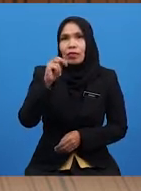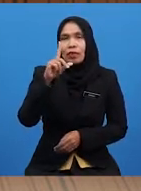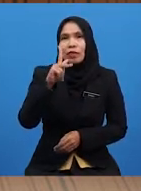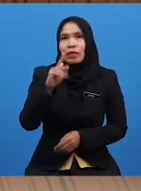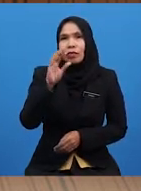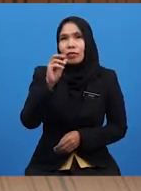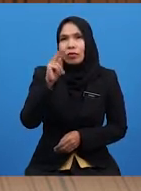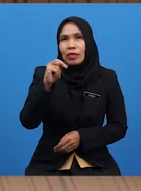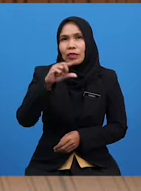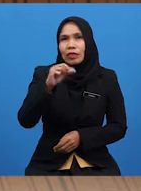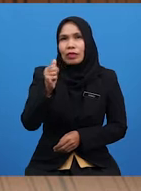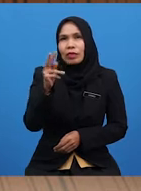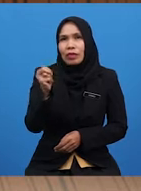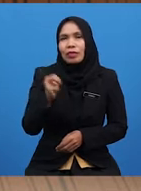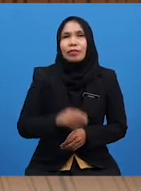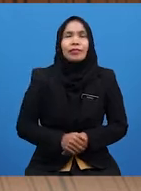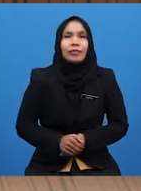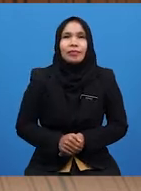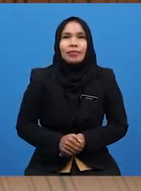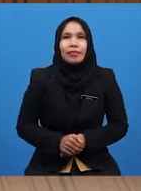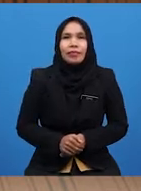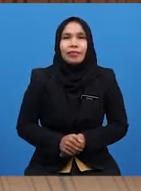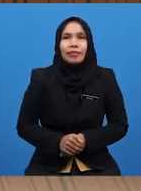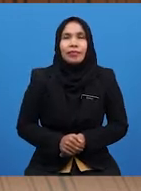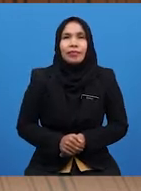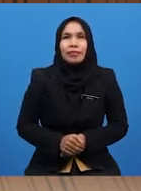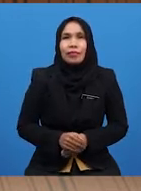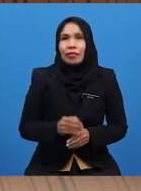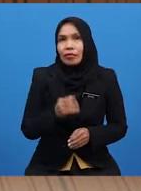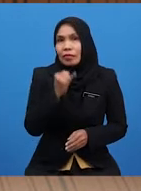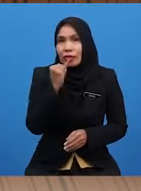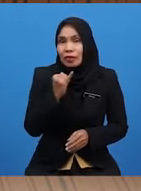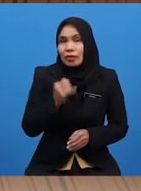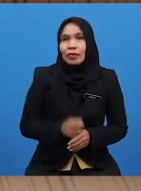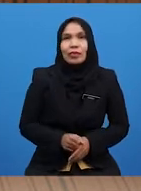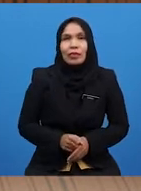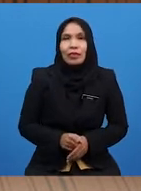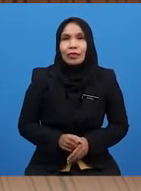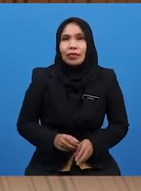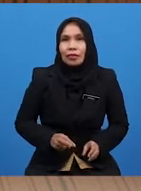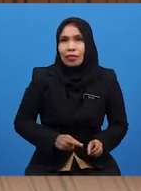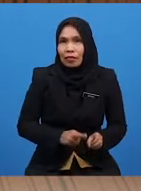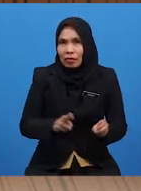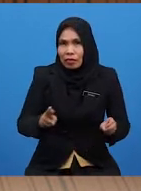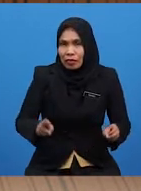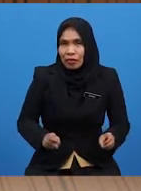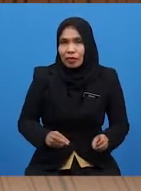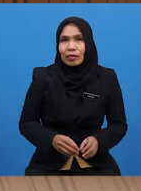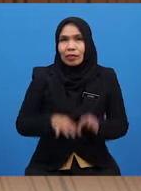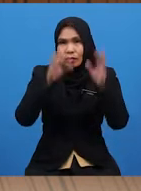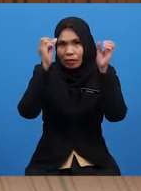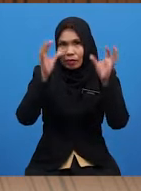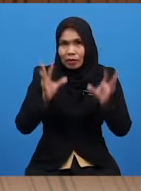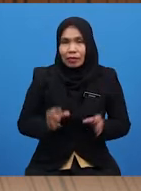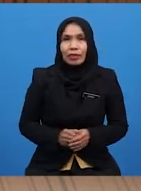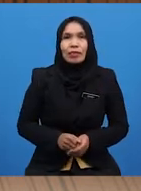di dalam Erti kata lain sendiri ke hiasan dalaman merupakan satu perancangan dan